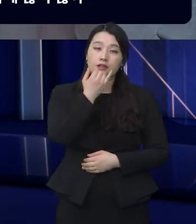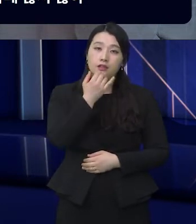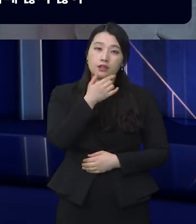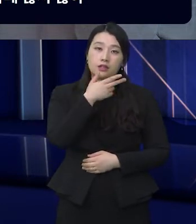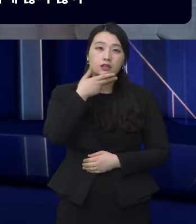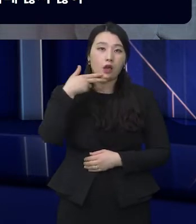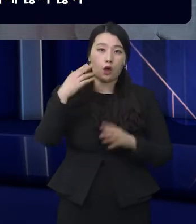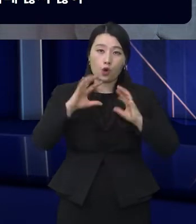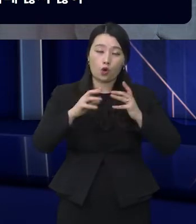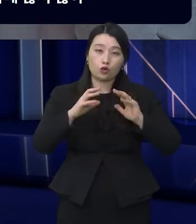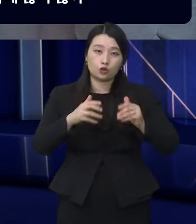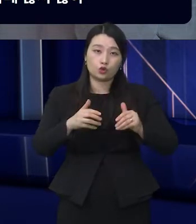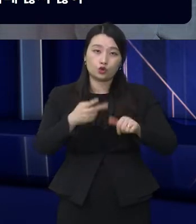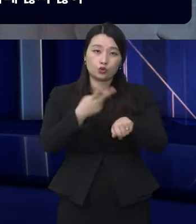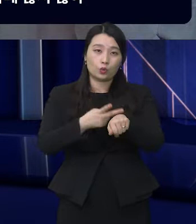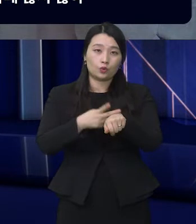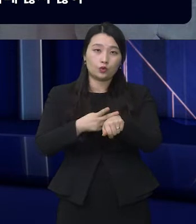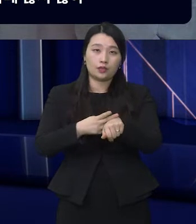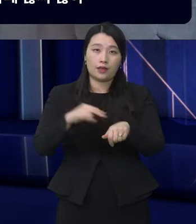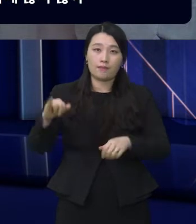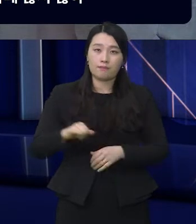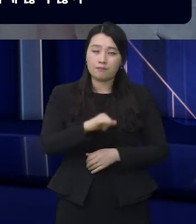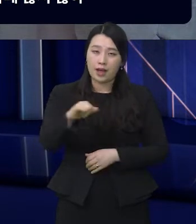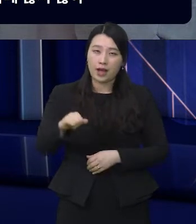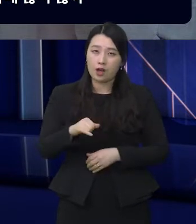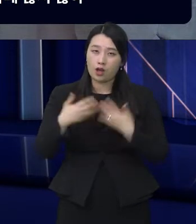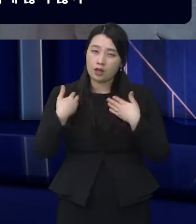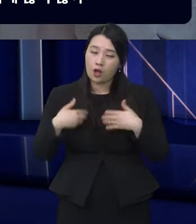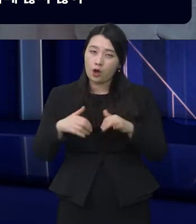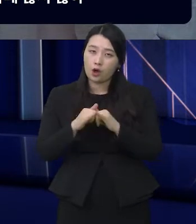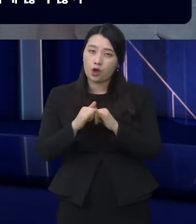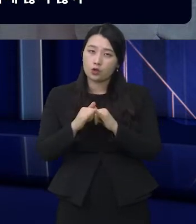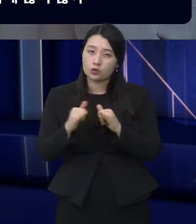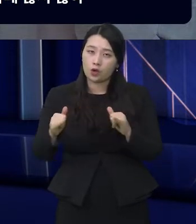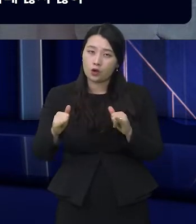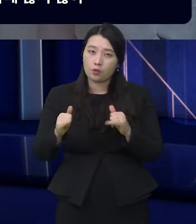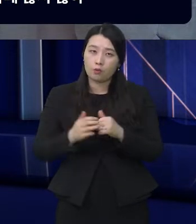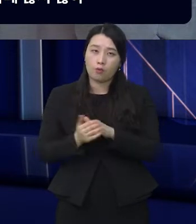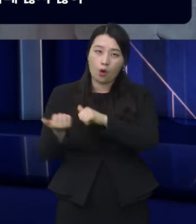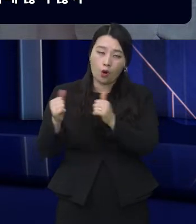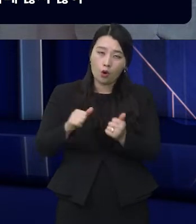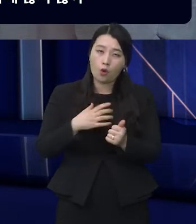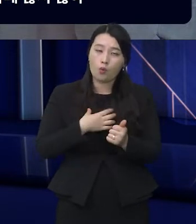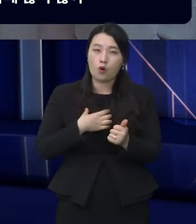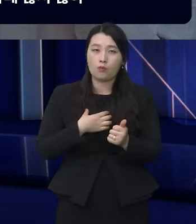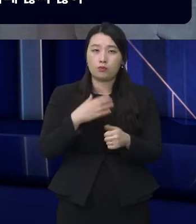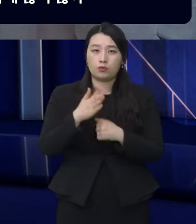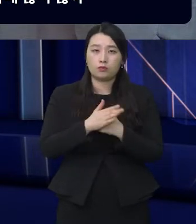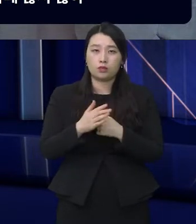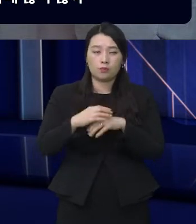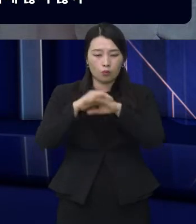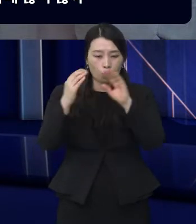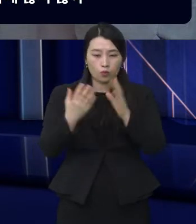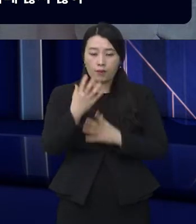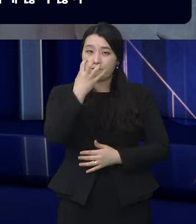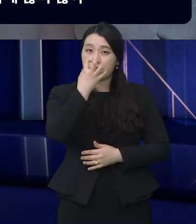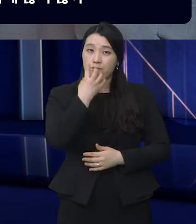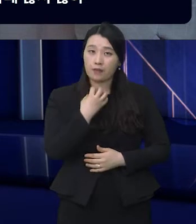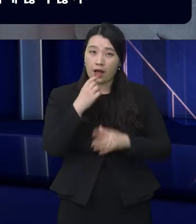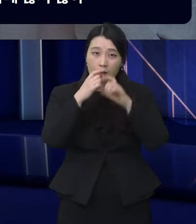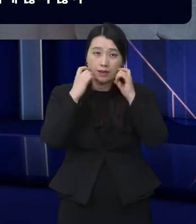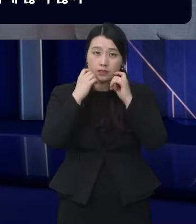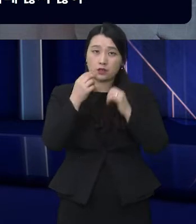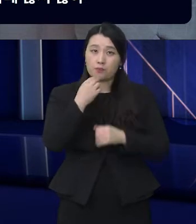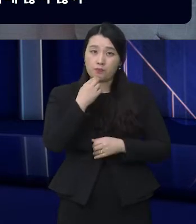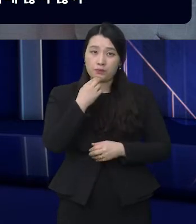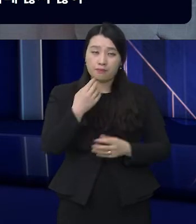교수는 바이러스의 취약한 경우 사망 위험이 있기 때문에 모두가 마스크를 벗고 파티를 할 수는 없다